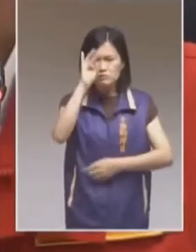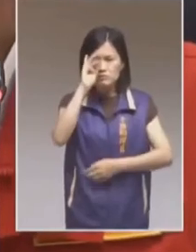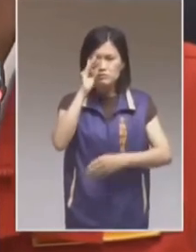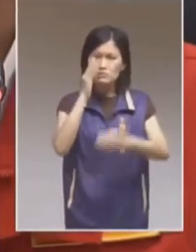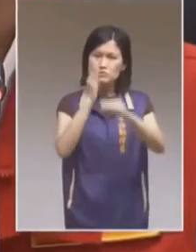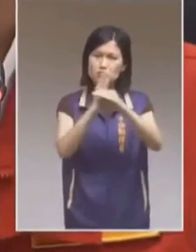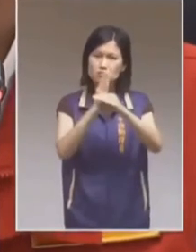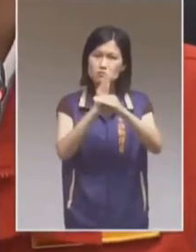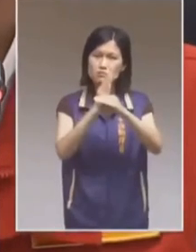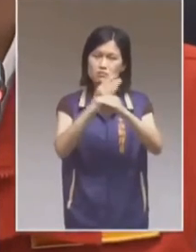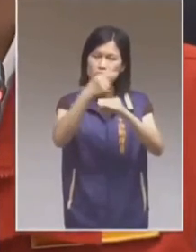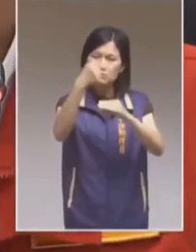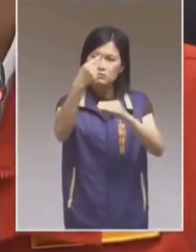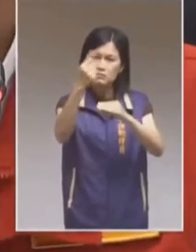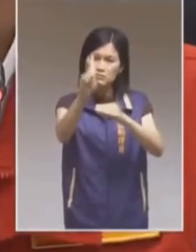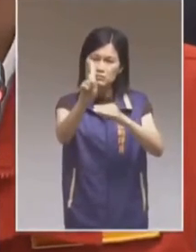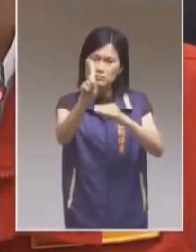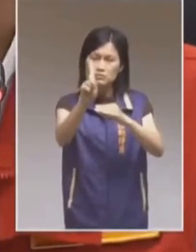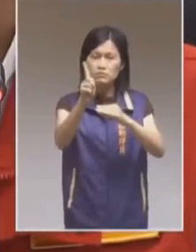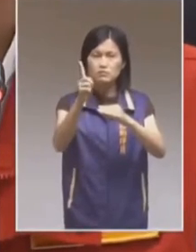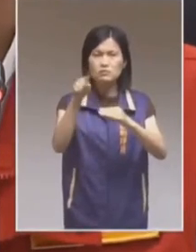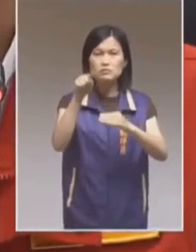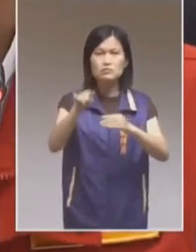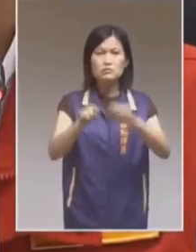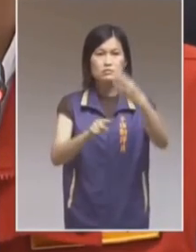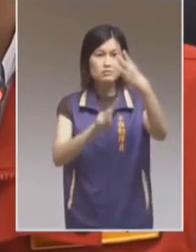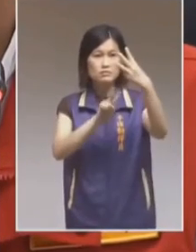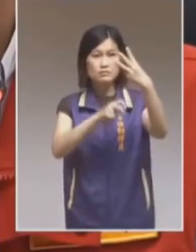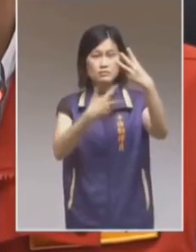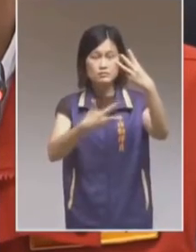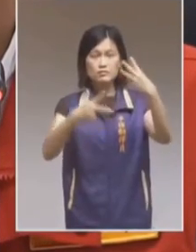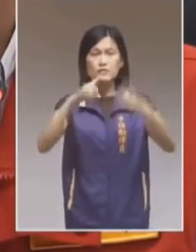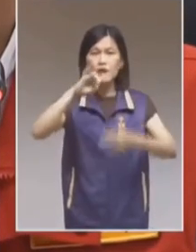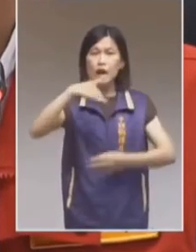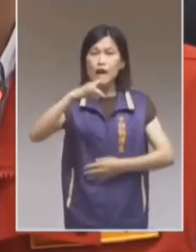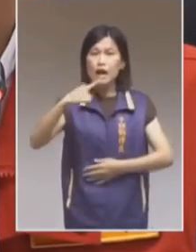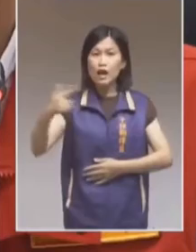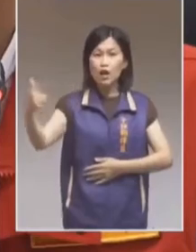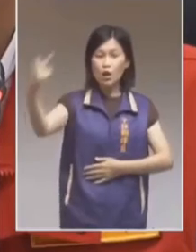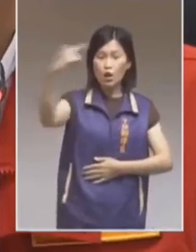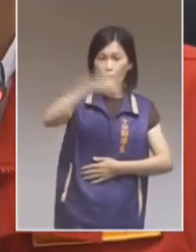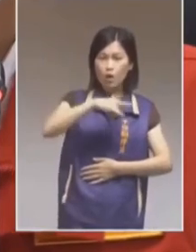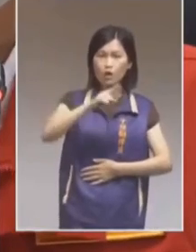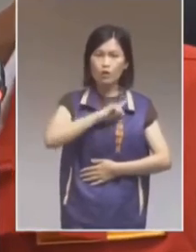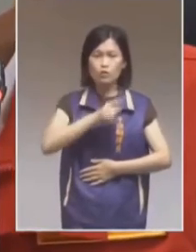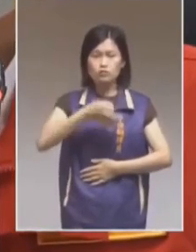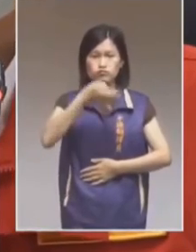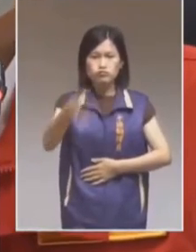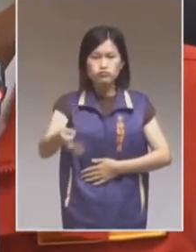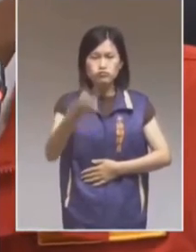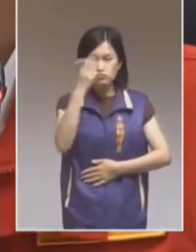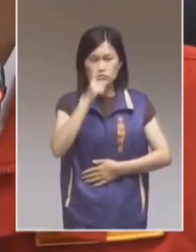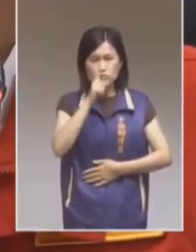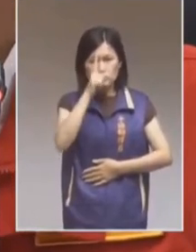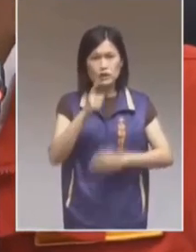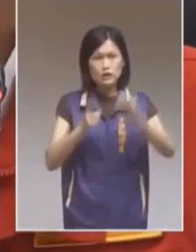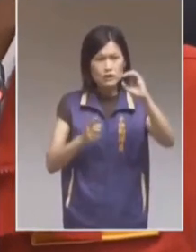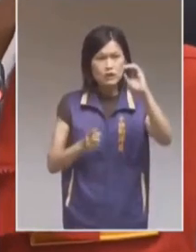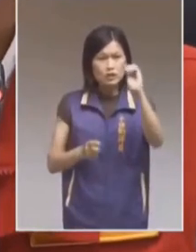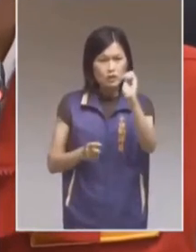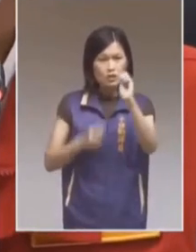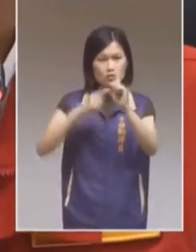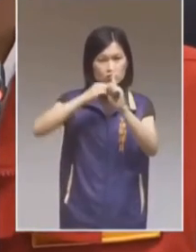么复验中有一例呢？那这一位是从3月27号越南入境哦，自费采检，那 CT 值也超过30